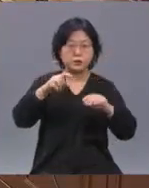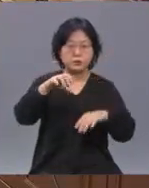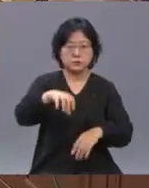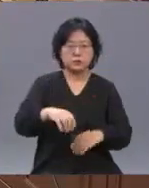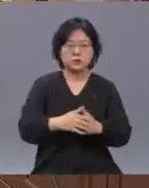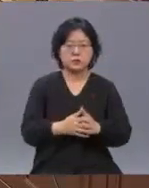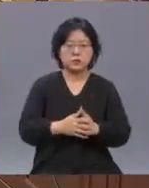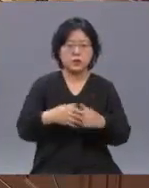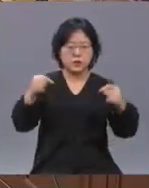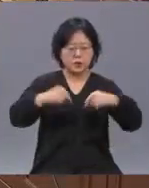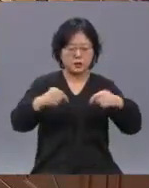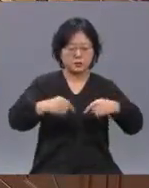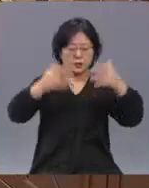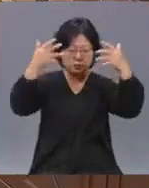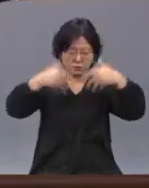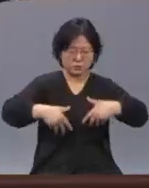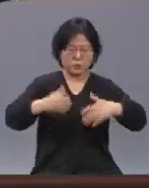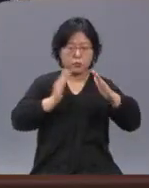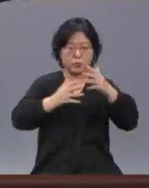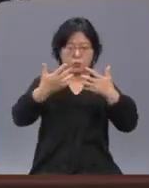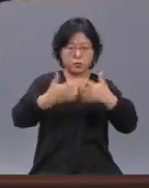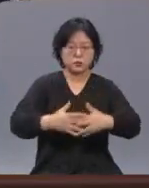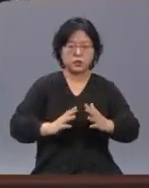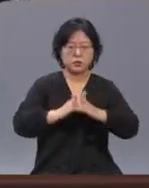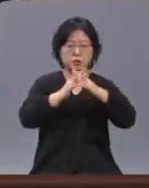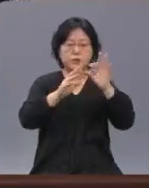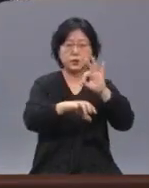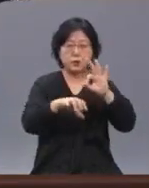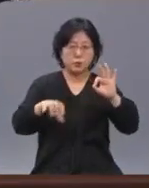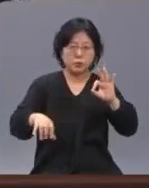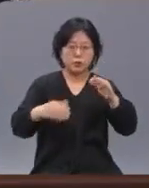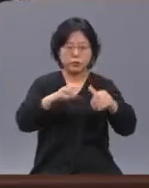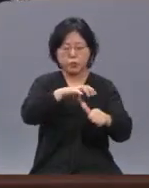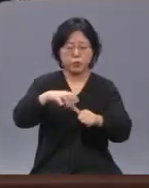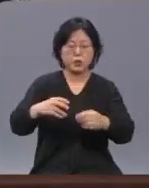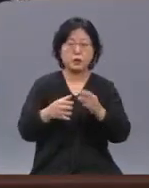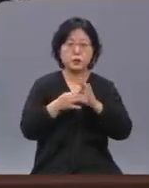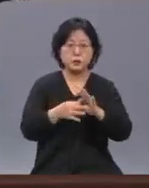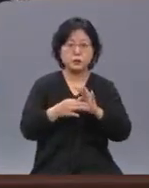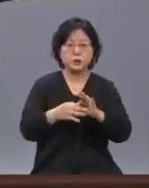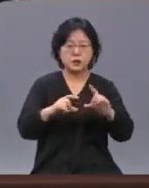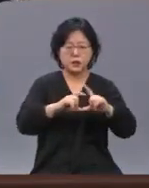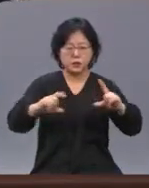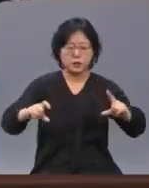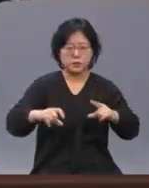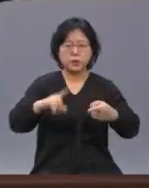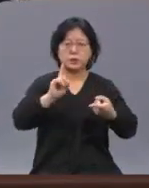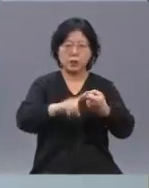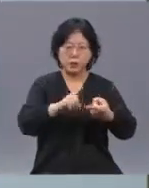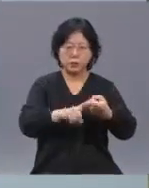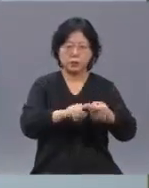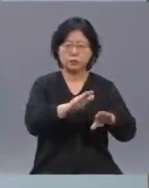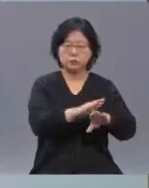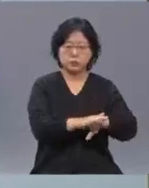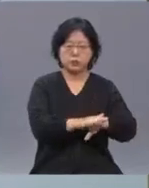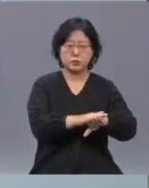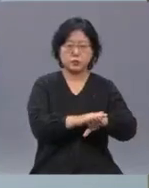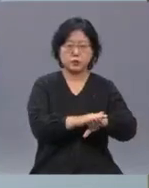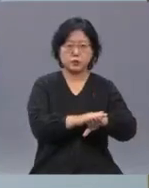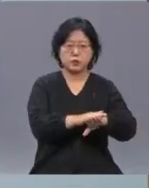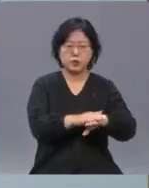자리에서 협상의 전제조건인 공장 건축물 10개동 보존과 관련해 일부는 원위치에 그대로 남기되